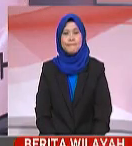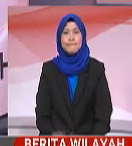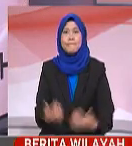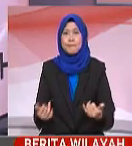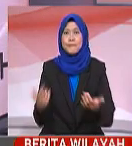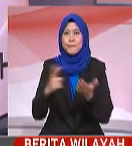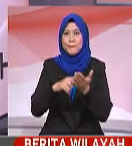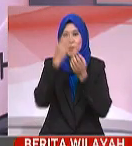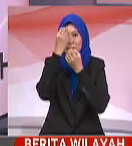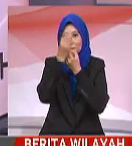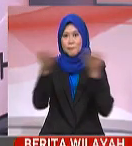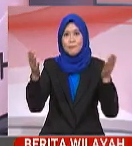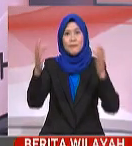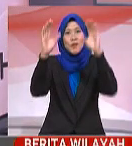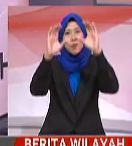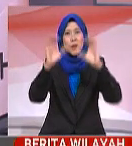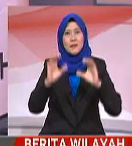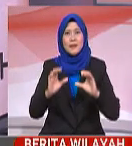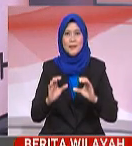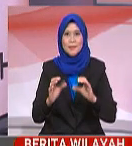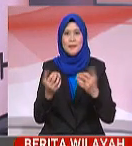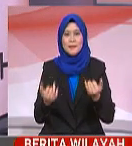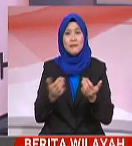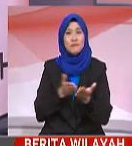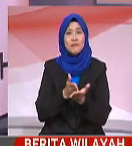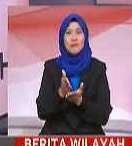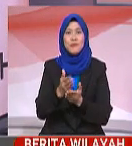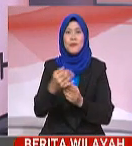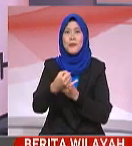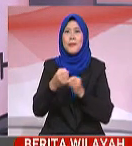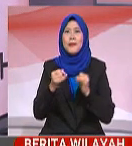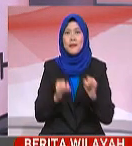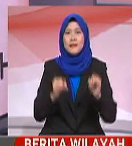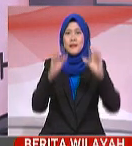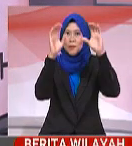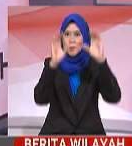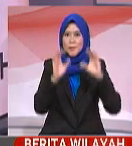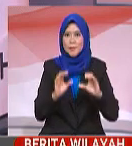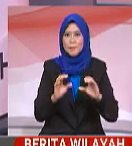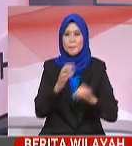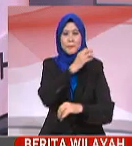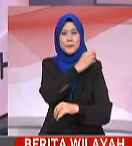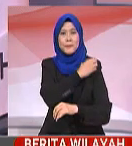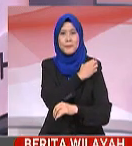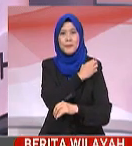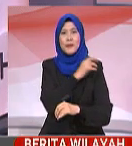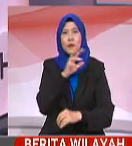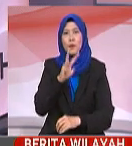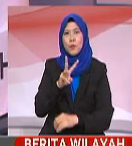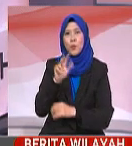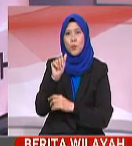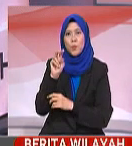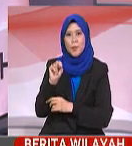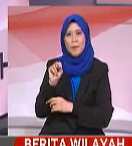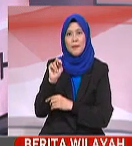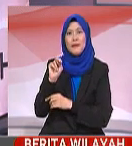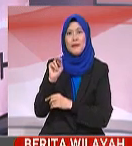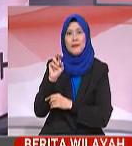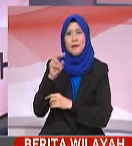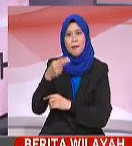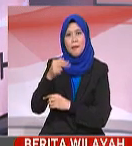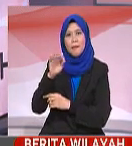Untuk laporan cuaca semasa, kita terus sahaja langsung ke Jabatan Meteorologi bersama pegawainya Wan Muhammad Hafiz